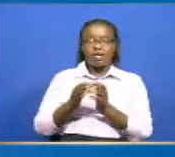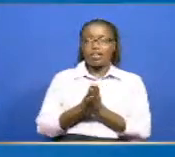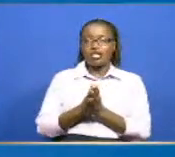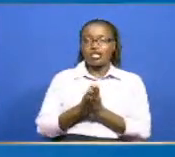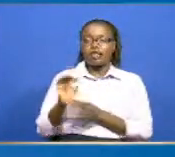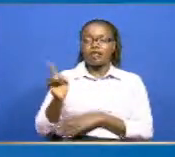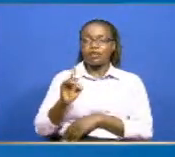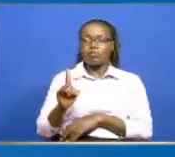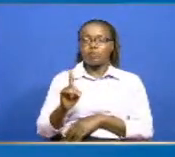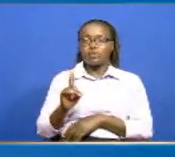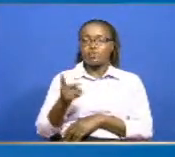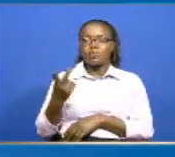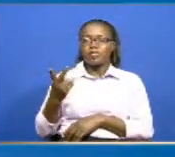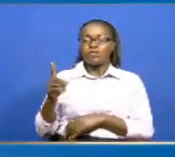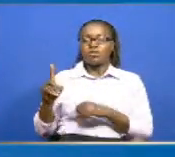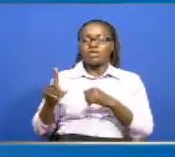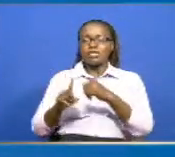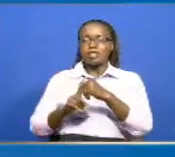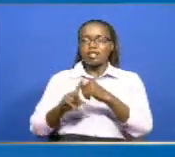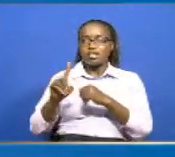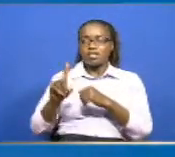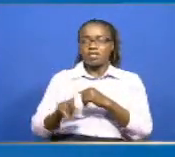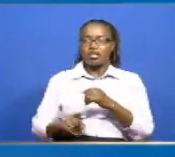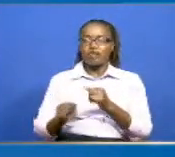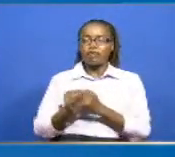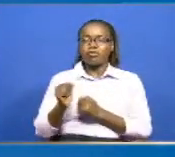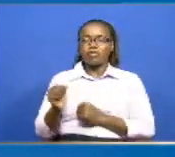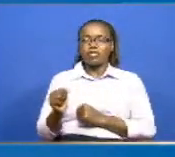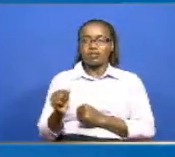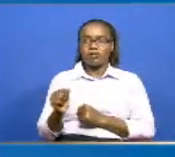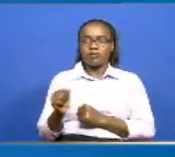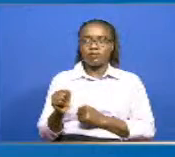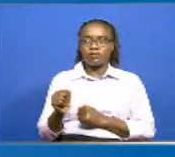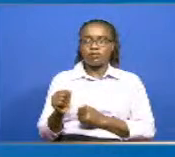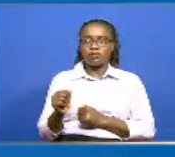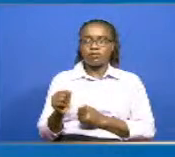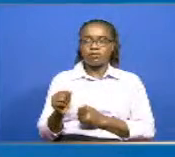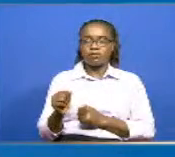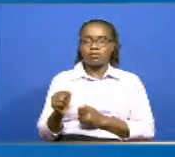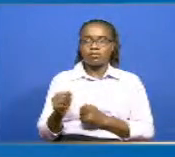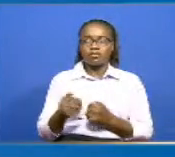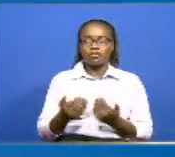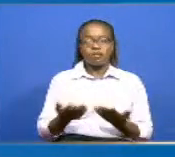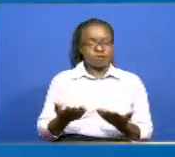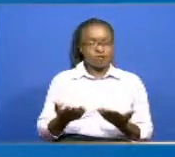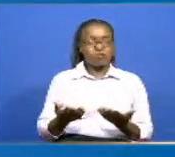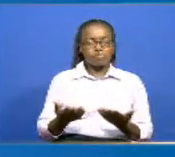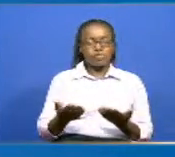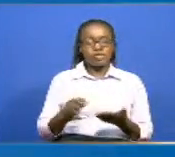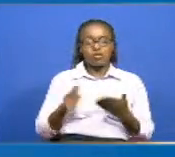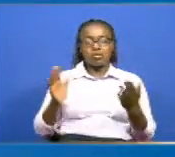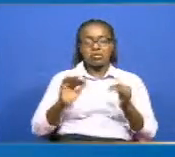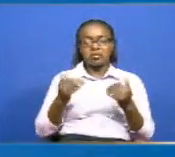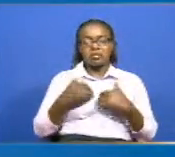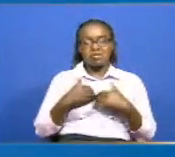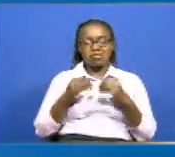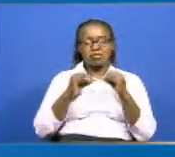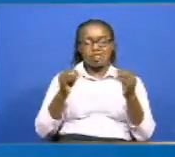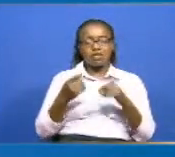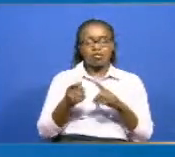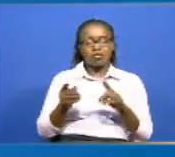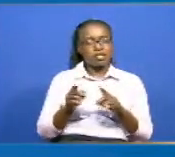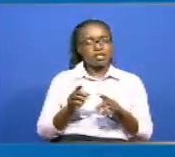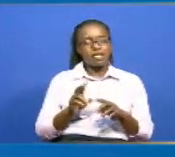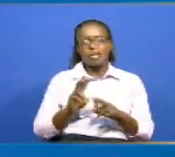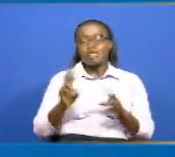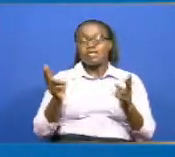Nairobi tunakili kati ya nyuzi 26 na nyuzi 15. Hadi hapo mtazamaji sina la ziada, ila sasa kukuacha na utabiri